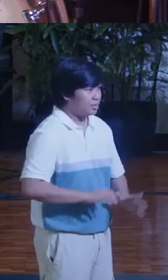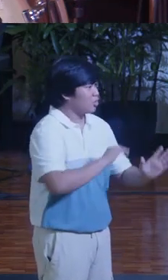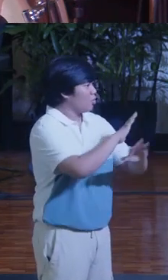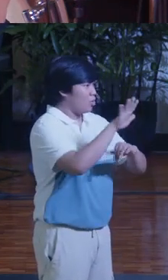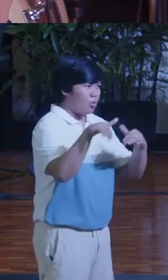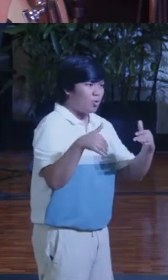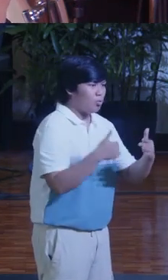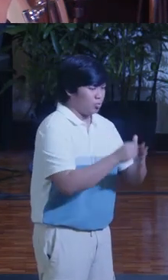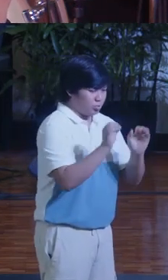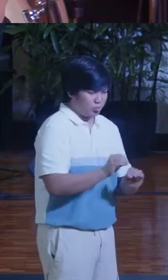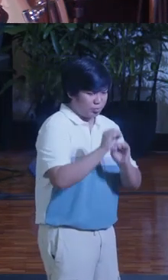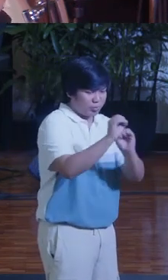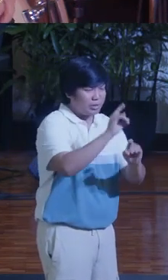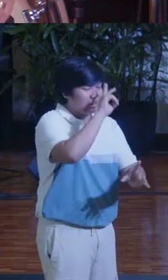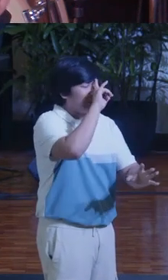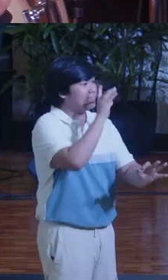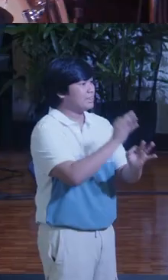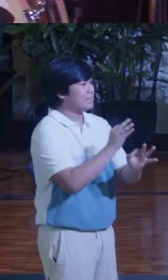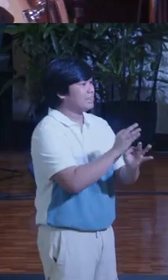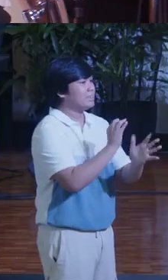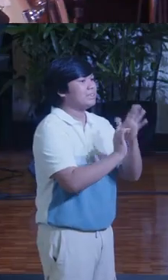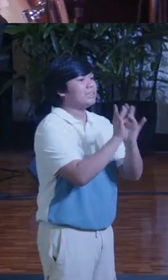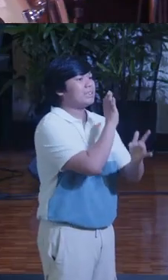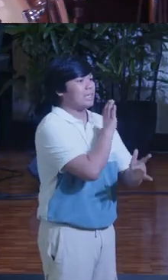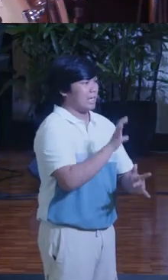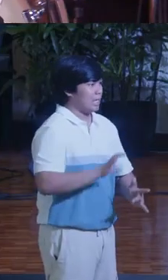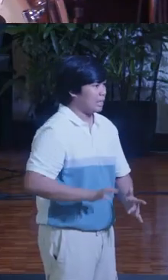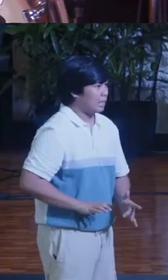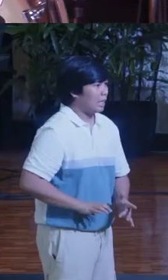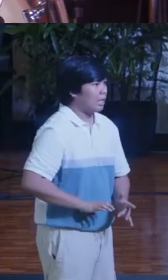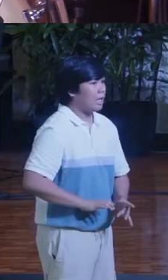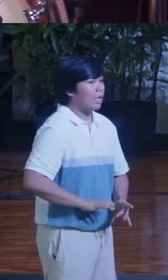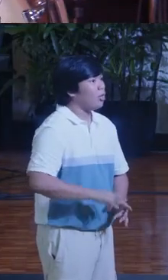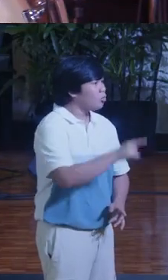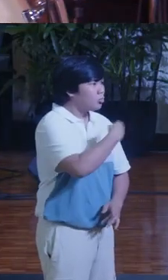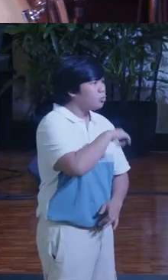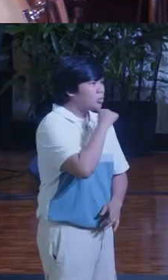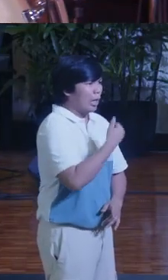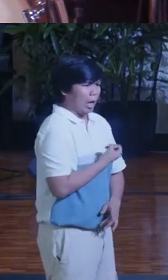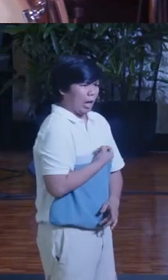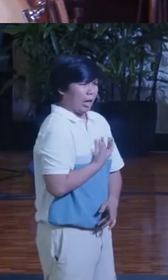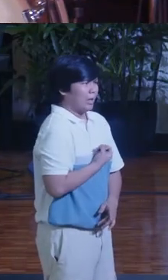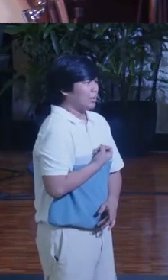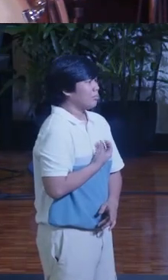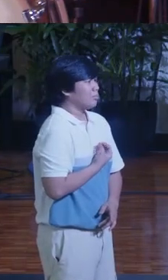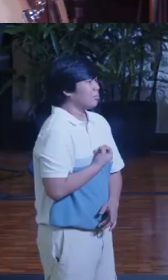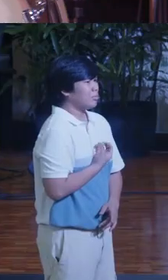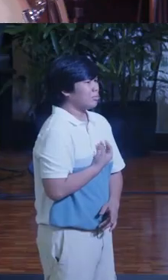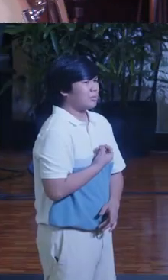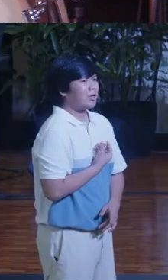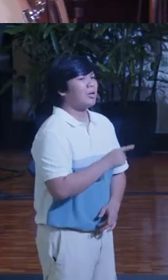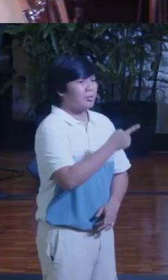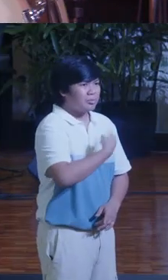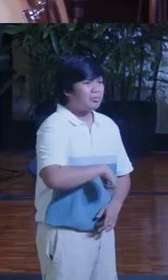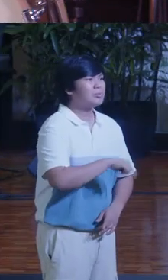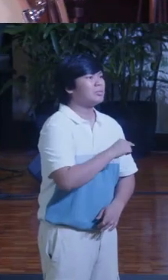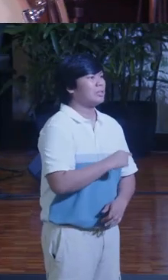para sa kanilang kaligtasan ay tila nananambahan na nakasama na ang mga anghel.